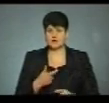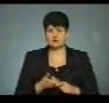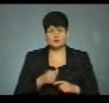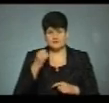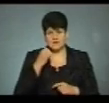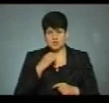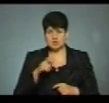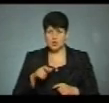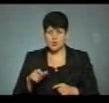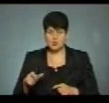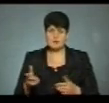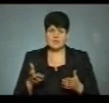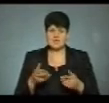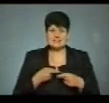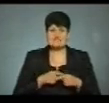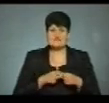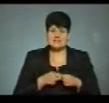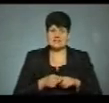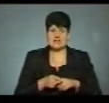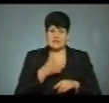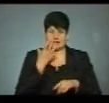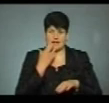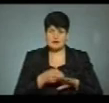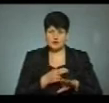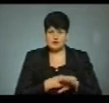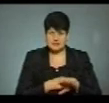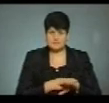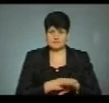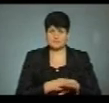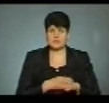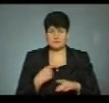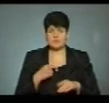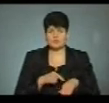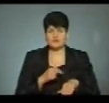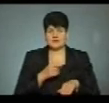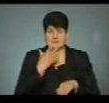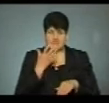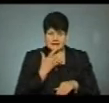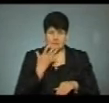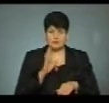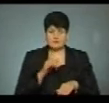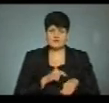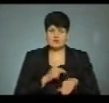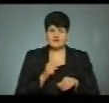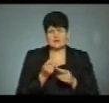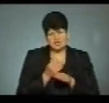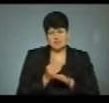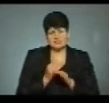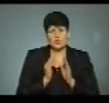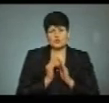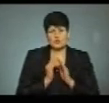вдячний людям, які зв'язали оці теплі носки. В них ми будемо почуватися тепло, ми будемо відчувати хоч частинку